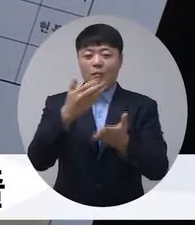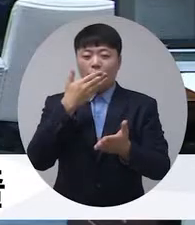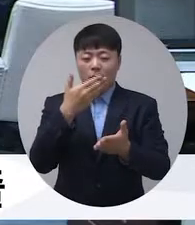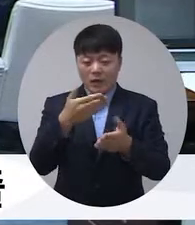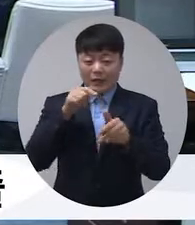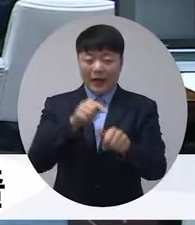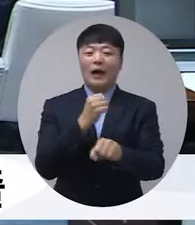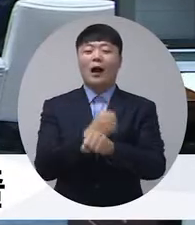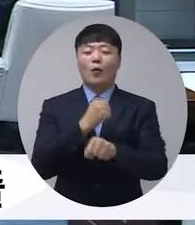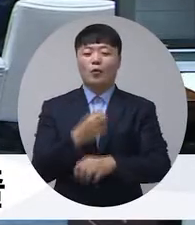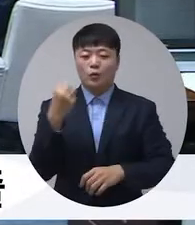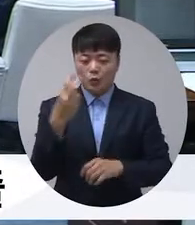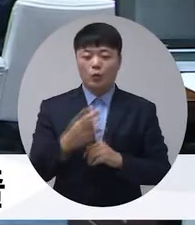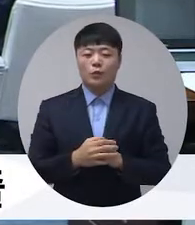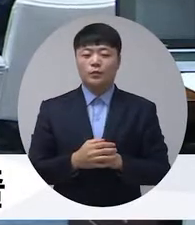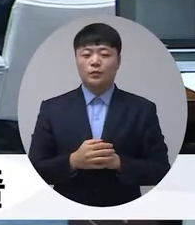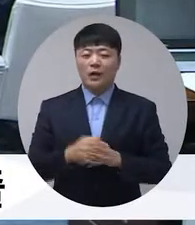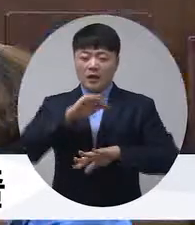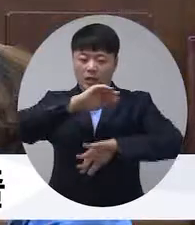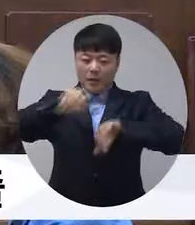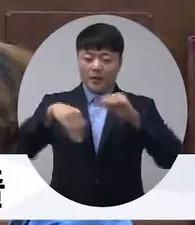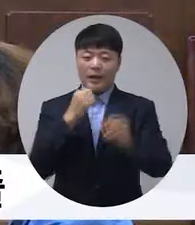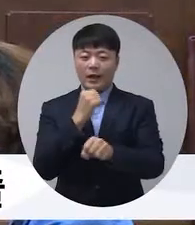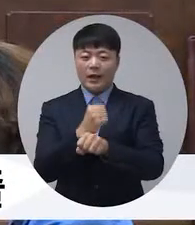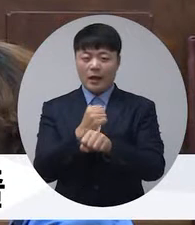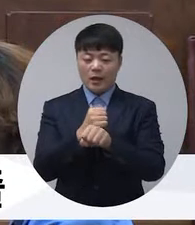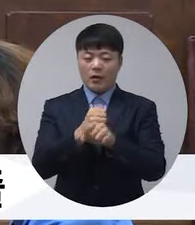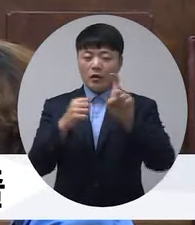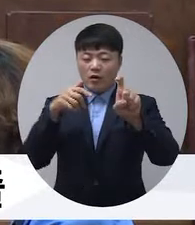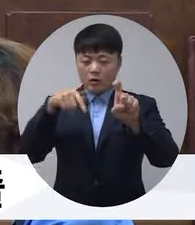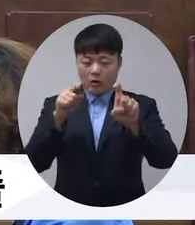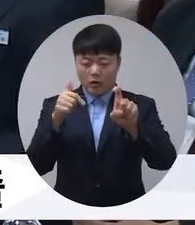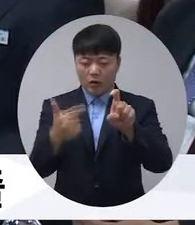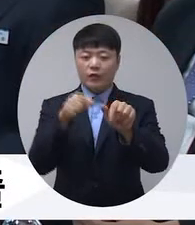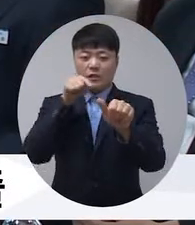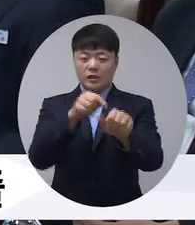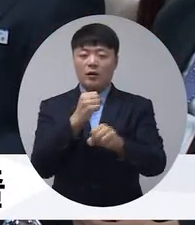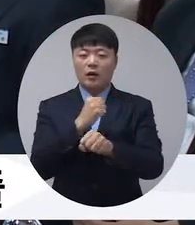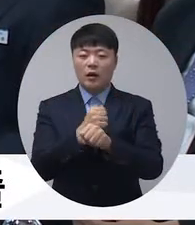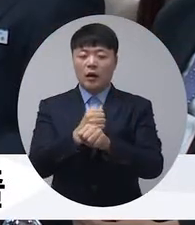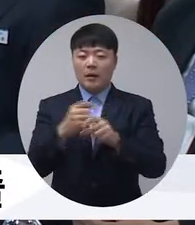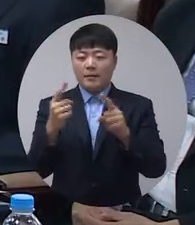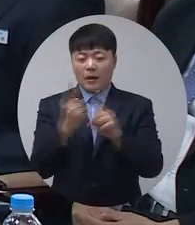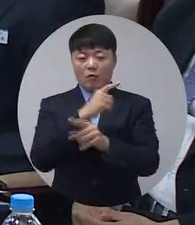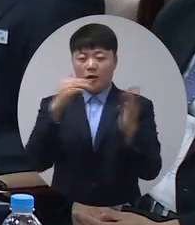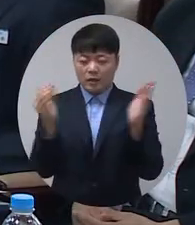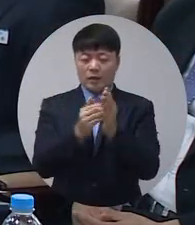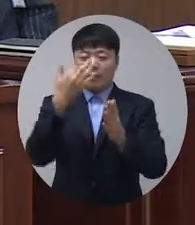있도록 하고 역점 사업을 적극적으로 발부하는 등 10건의 지정 및 개선사항을 보충하고 원안 가결